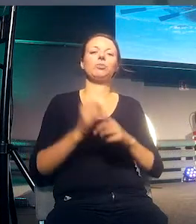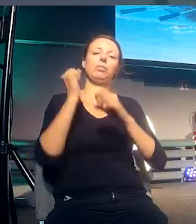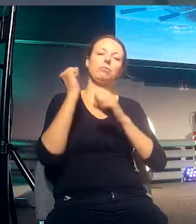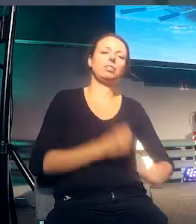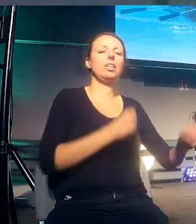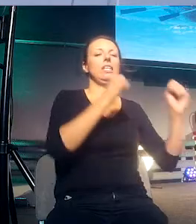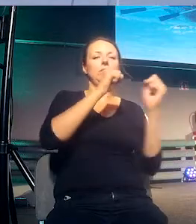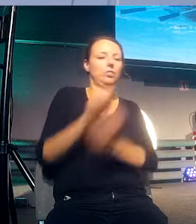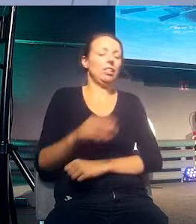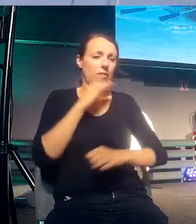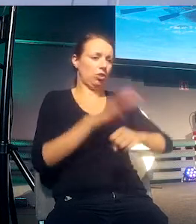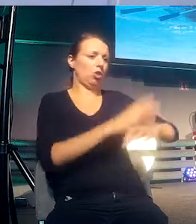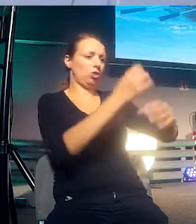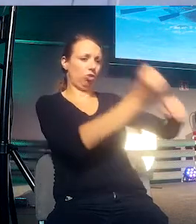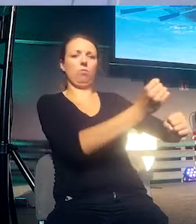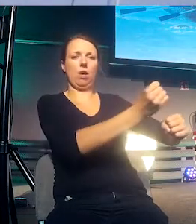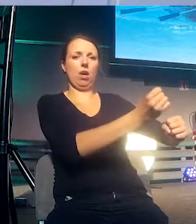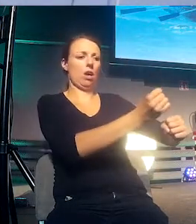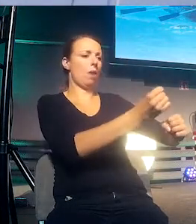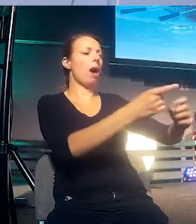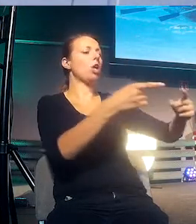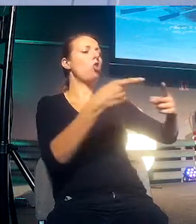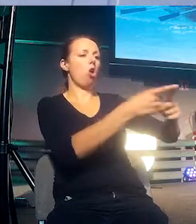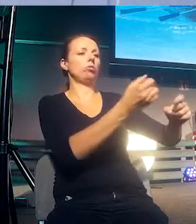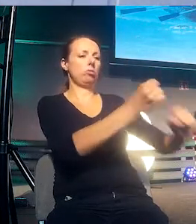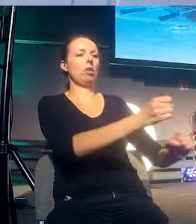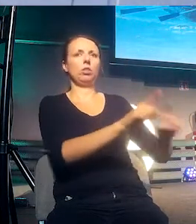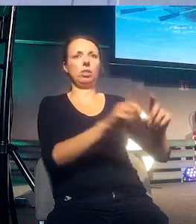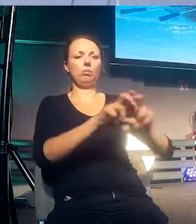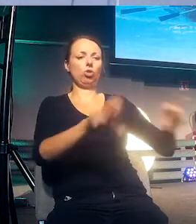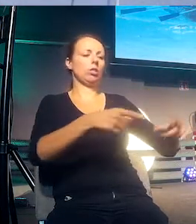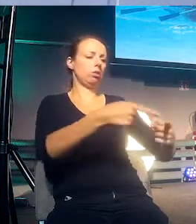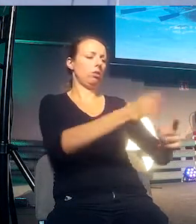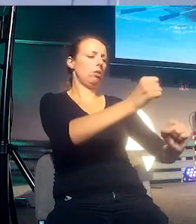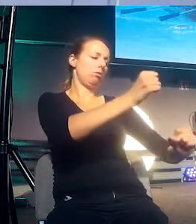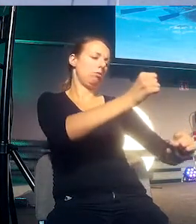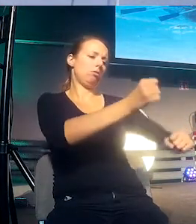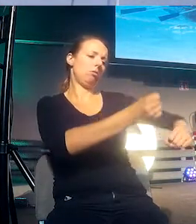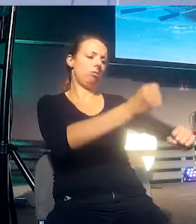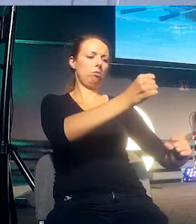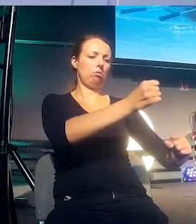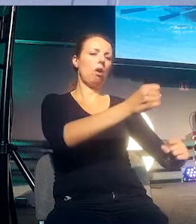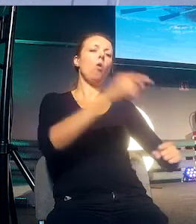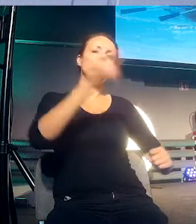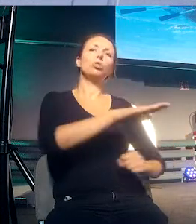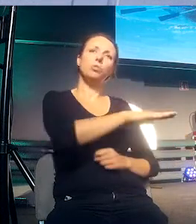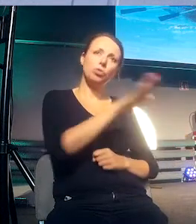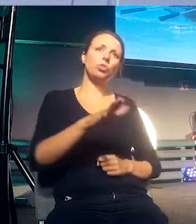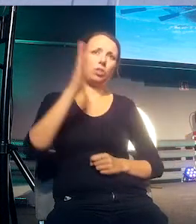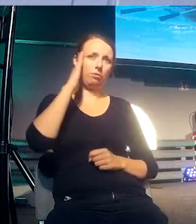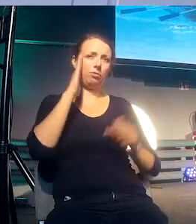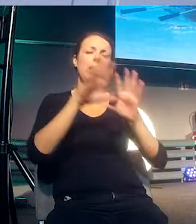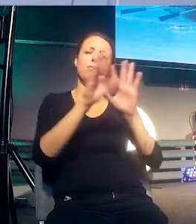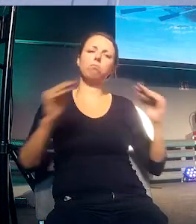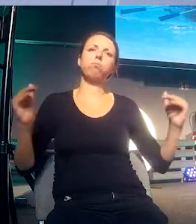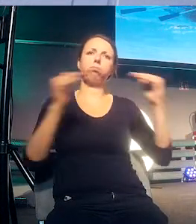trzymał wiosło pod tym samym kątem i robił to w tym samym momencie. Wszyscy muszą się zsynchronizować ze sobą, bo to, co się bardzo